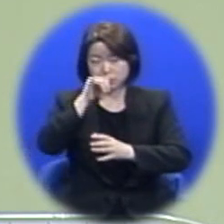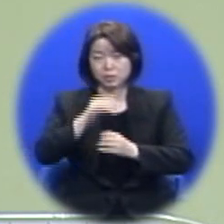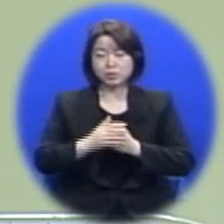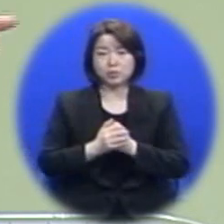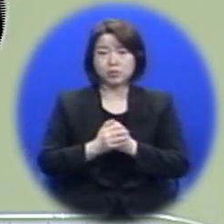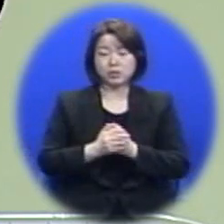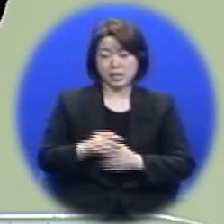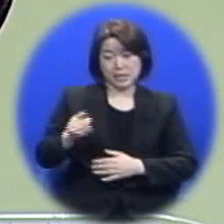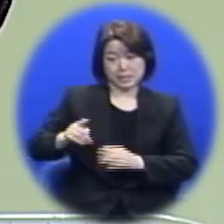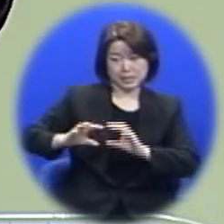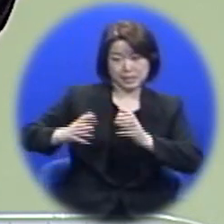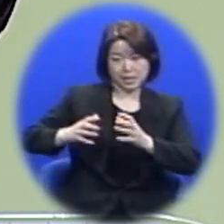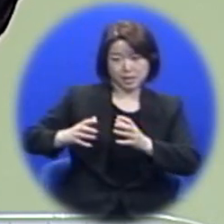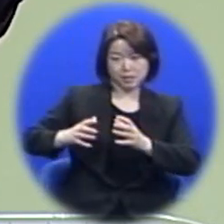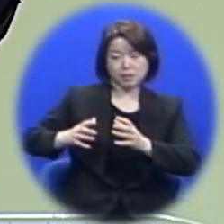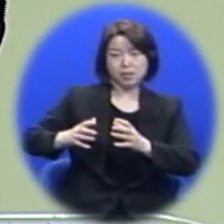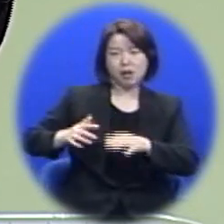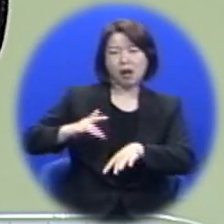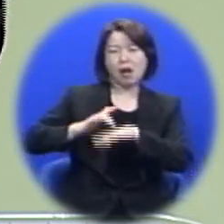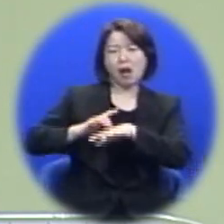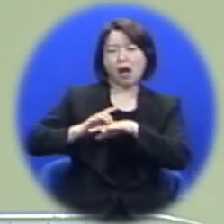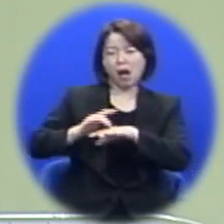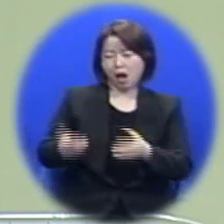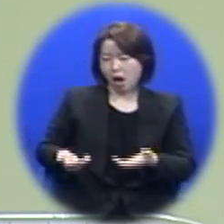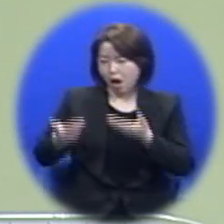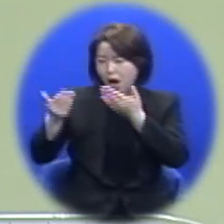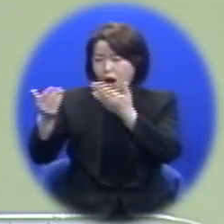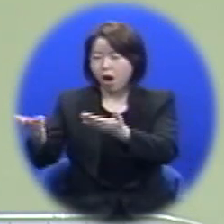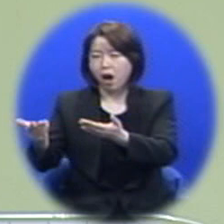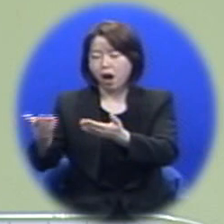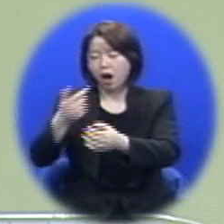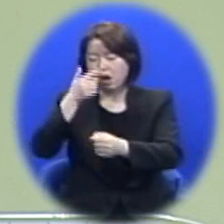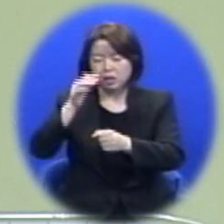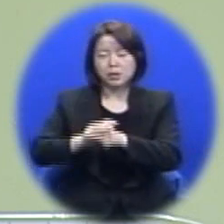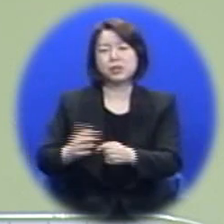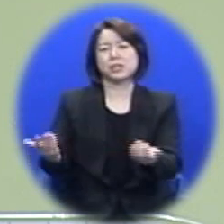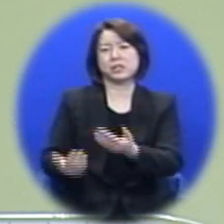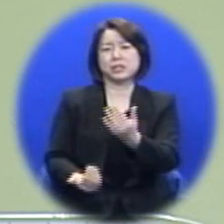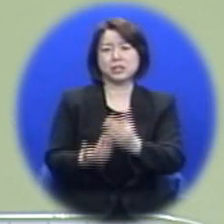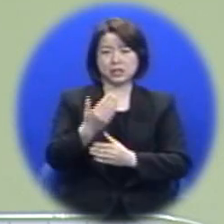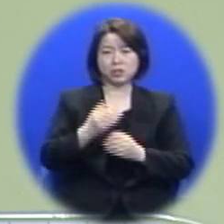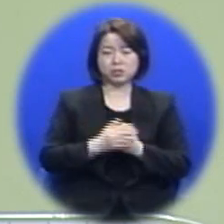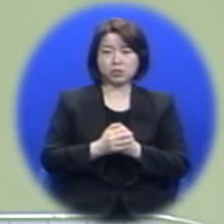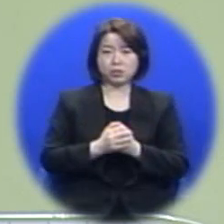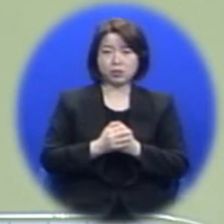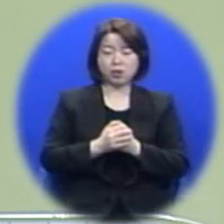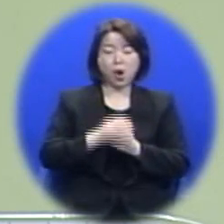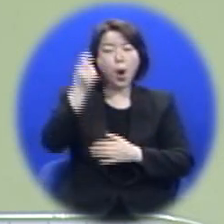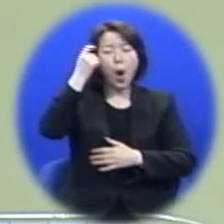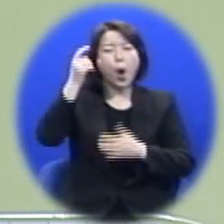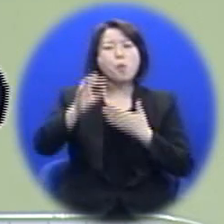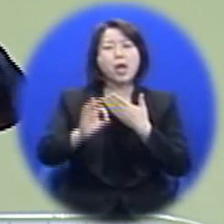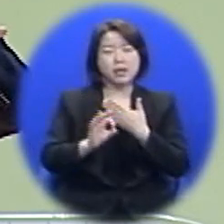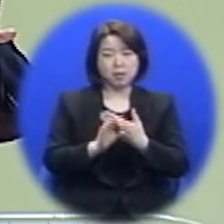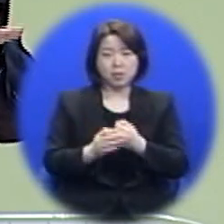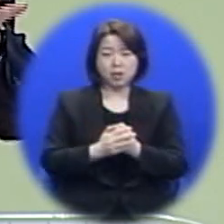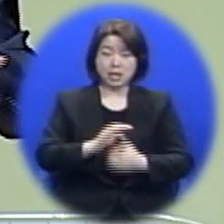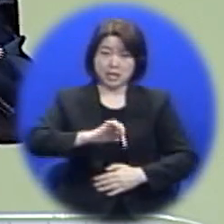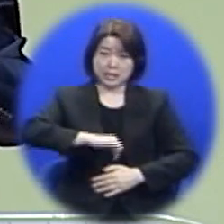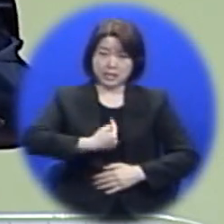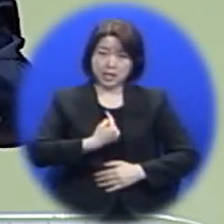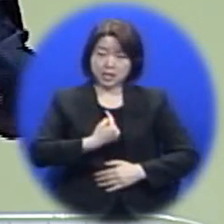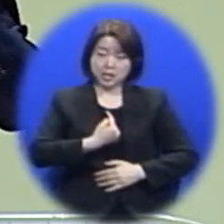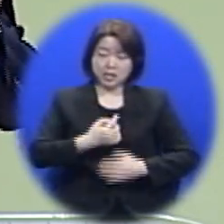그 나라를 사탄에게 보온을 하는 기가 막힌 일이 일어났습니까 사연이 이렇습니다 자기들을